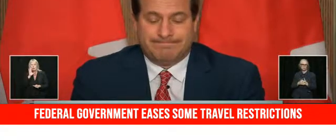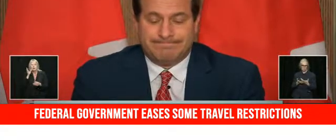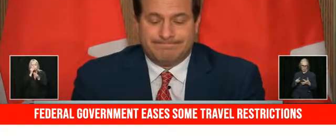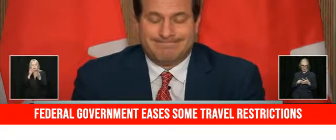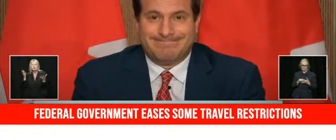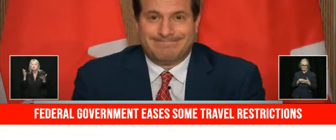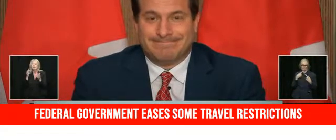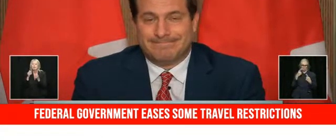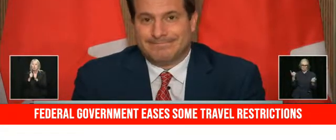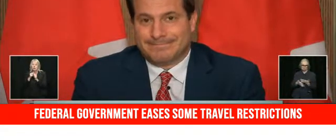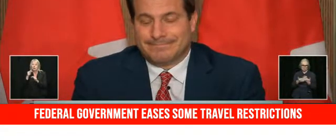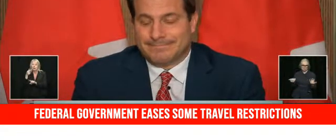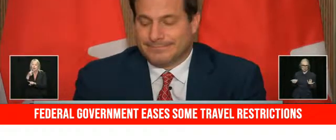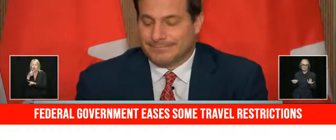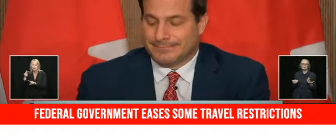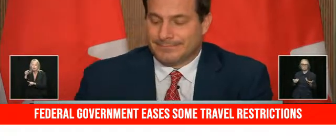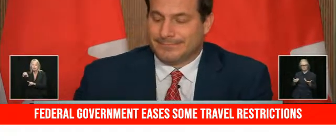aujourd'hui.